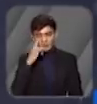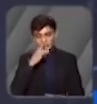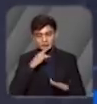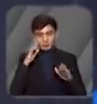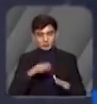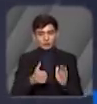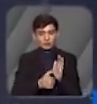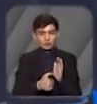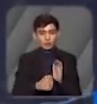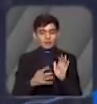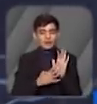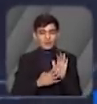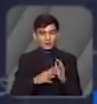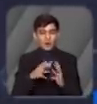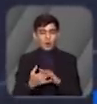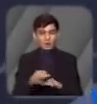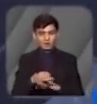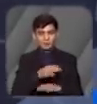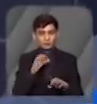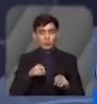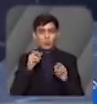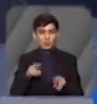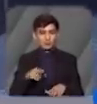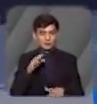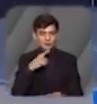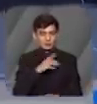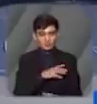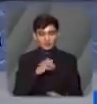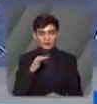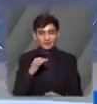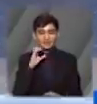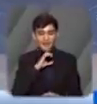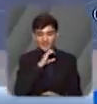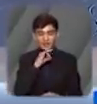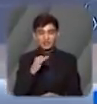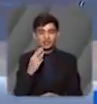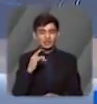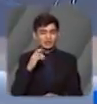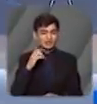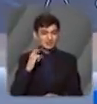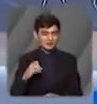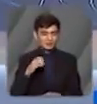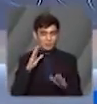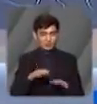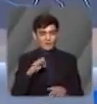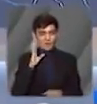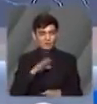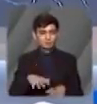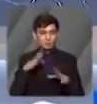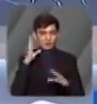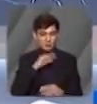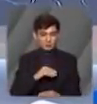Қазақстанда 609 ауыл қауіпті аймақта. Биыл да солтүстік және шығыс жақ тасқын судың ортасында